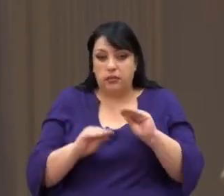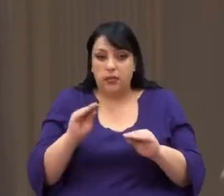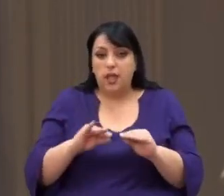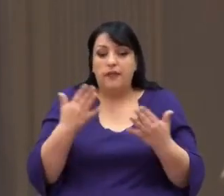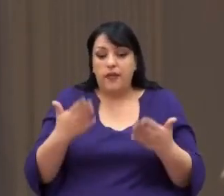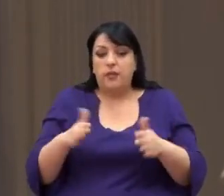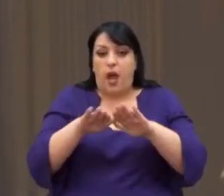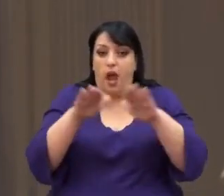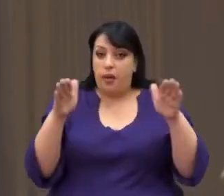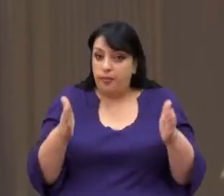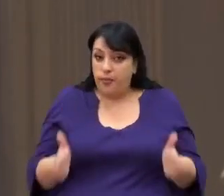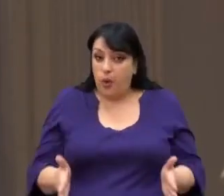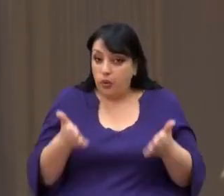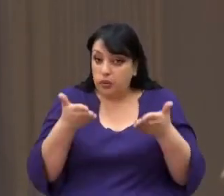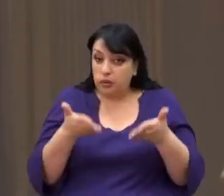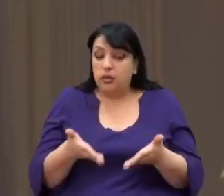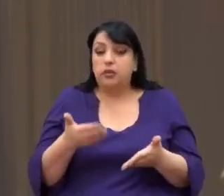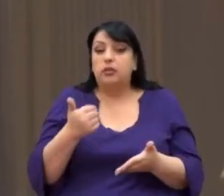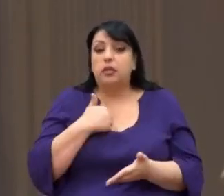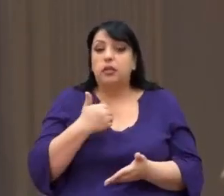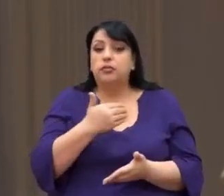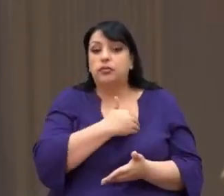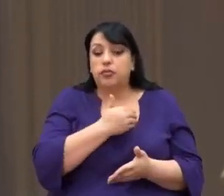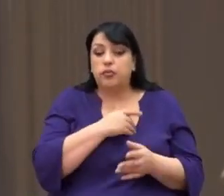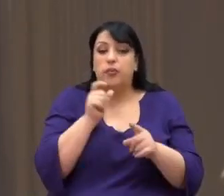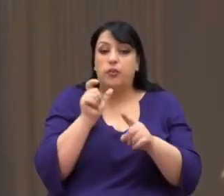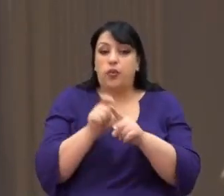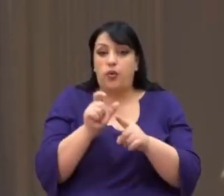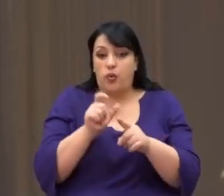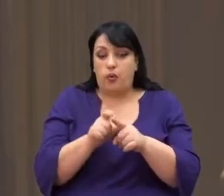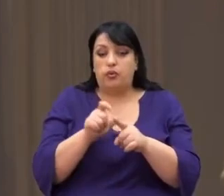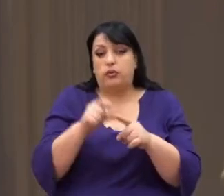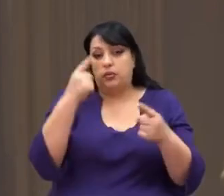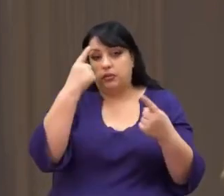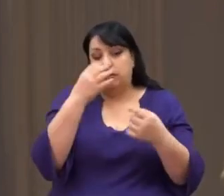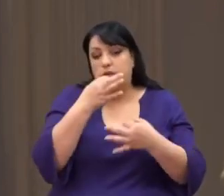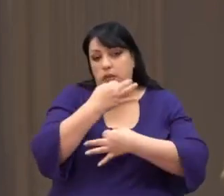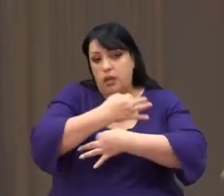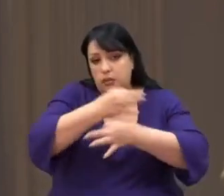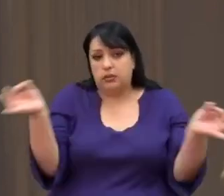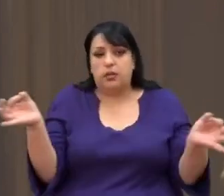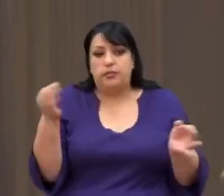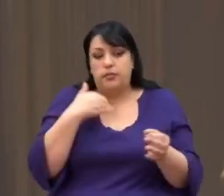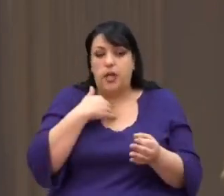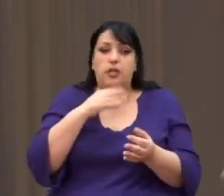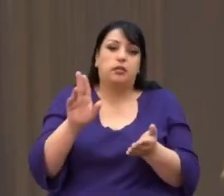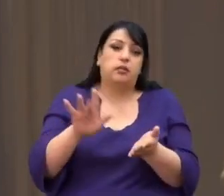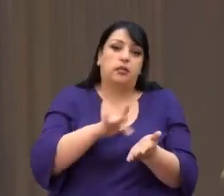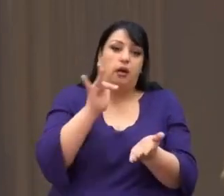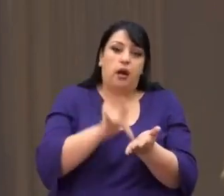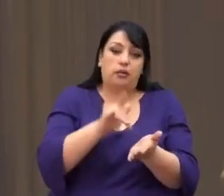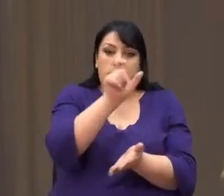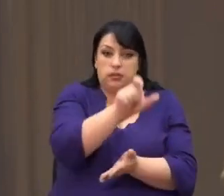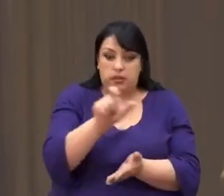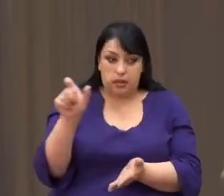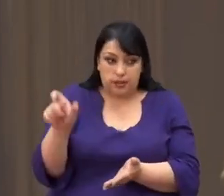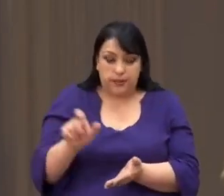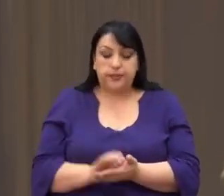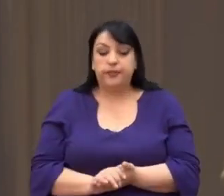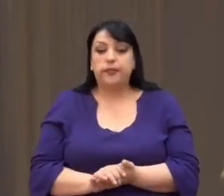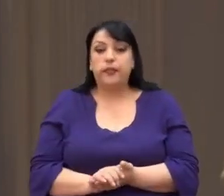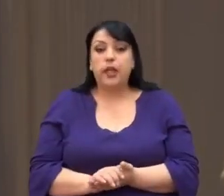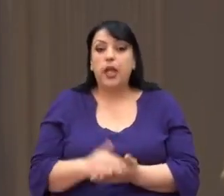ամբյոնից խոսք ուղել նաև մեր հայրենակիցներին, մեր քաղաքացիներին։ Այսպիսով, այս